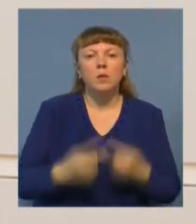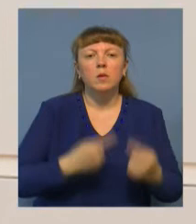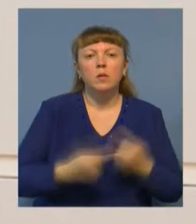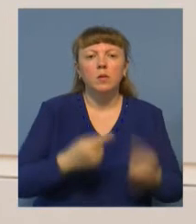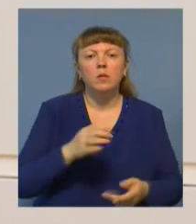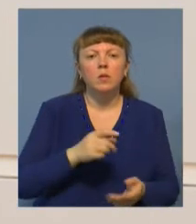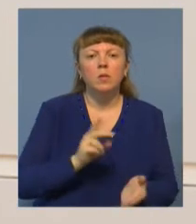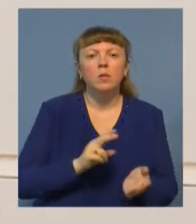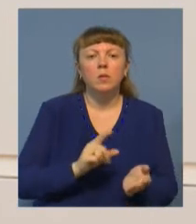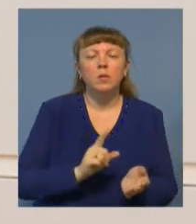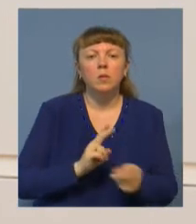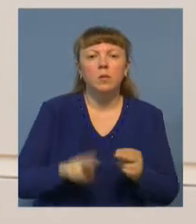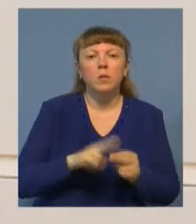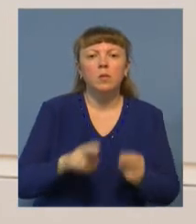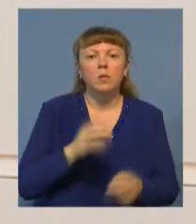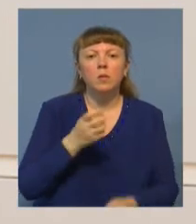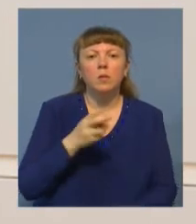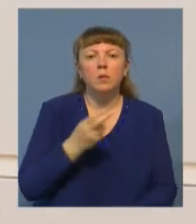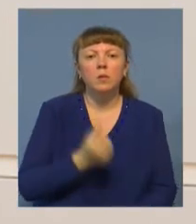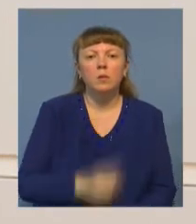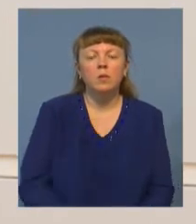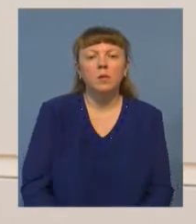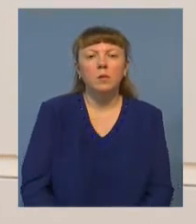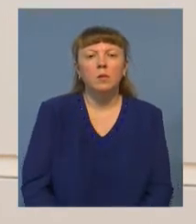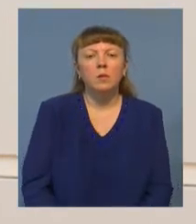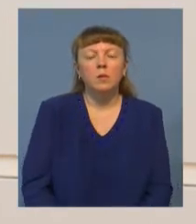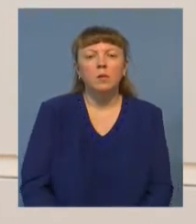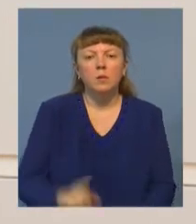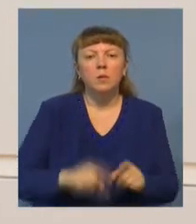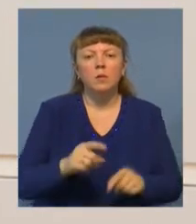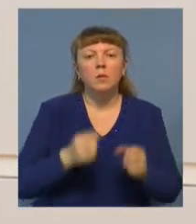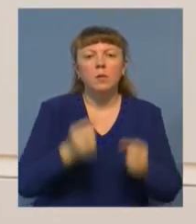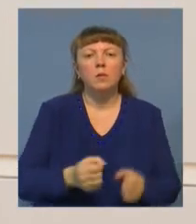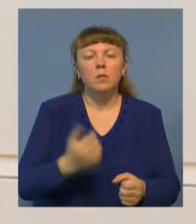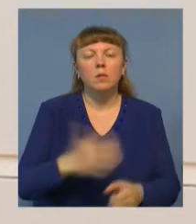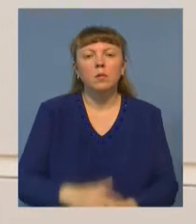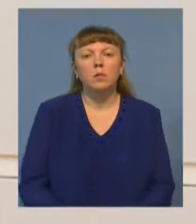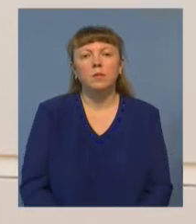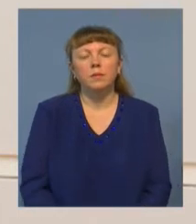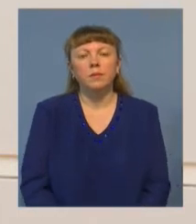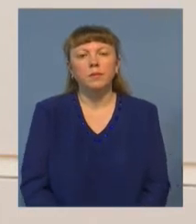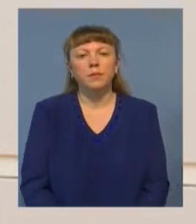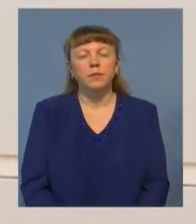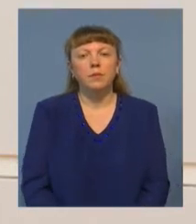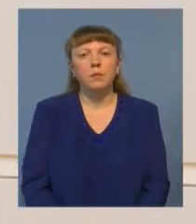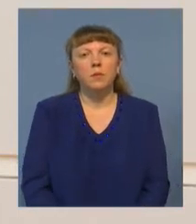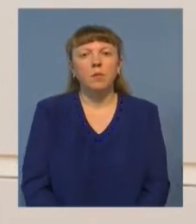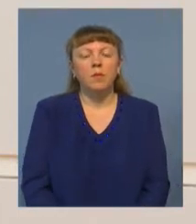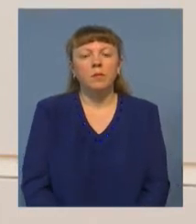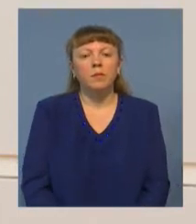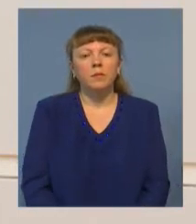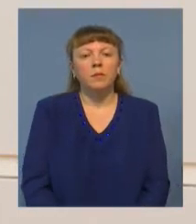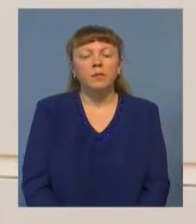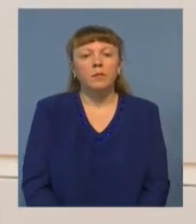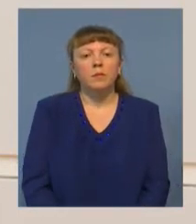пособия по потере кормильца. То есть в суд родственные отношения у нас устанавливаются